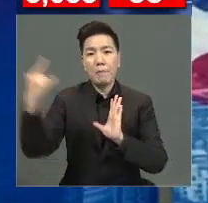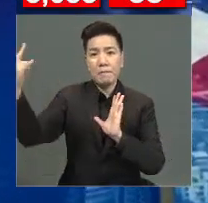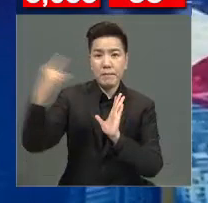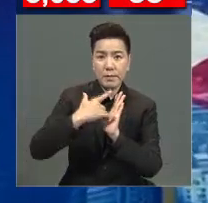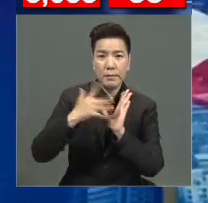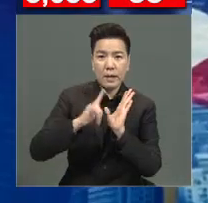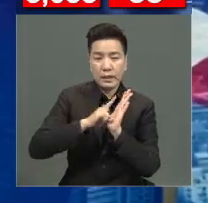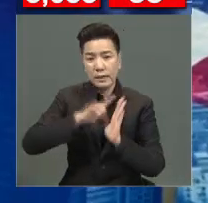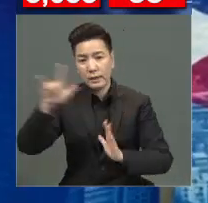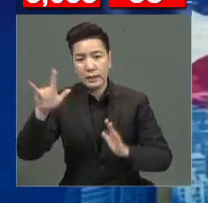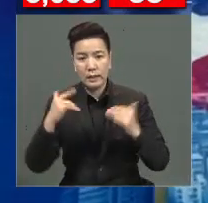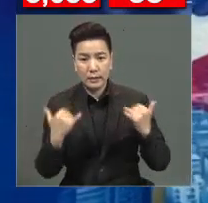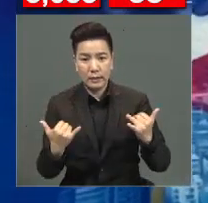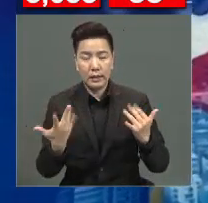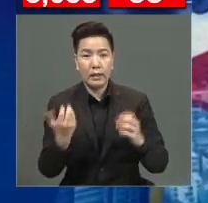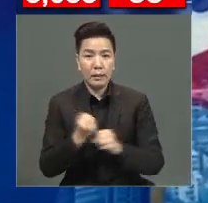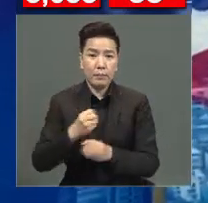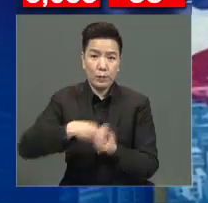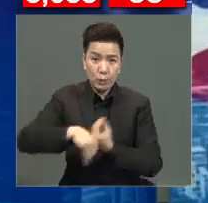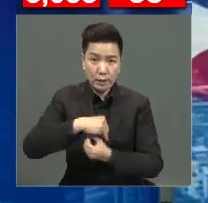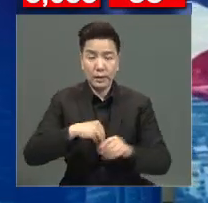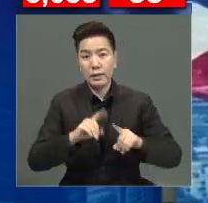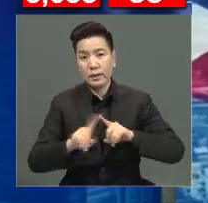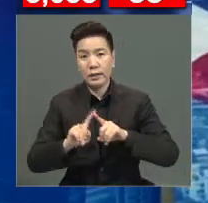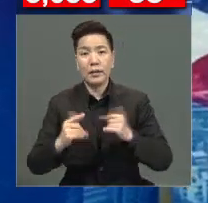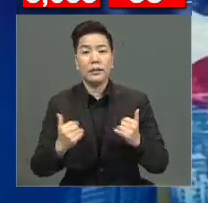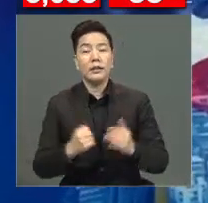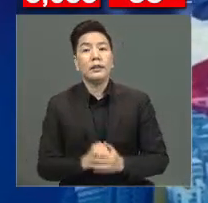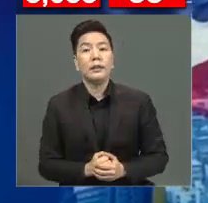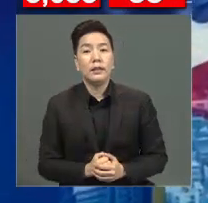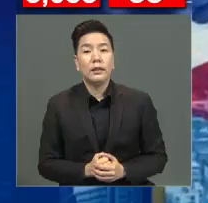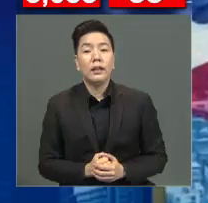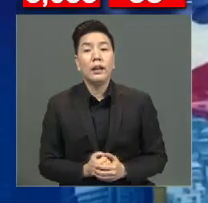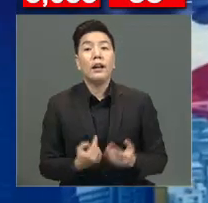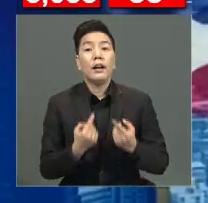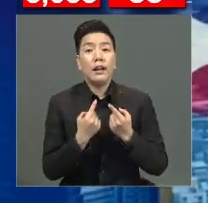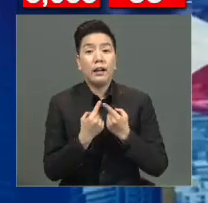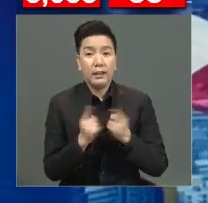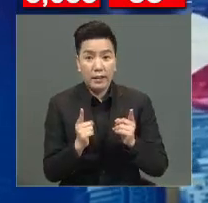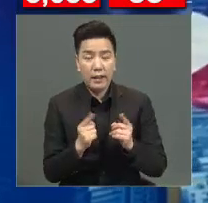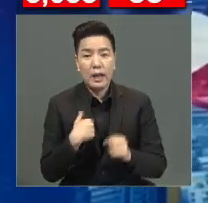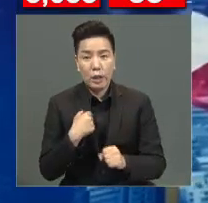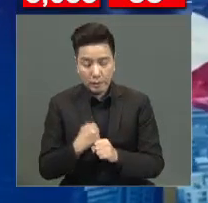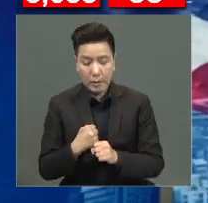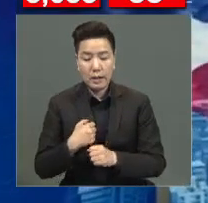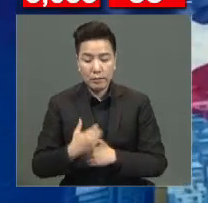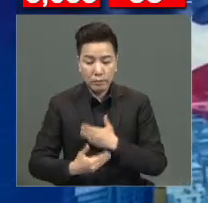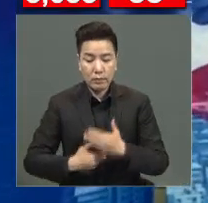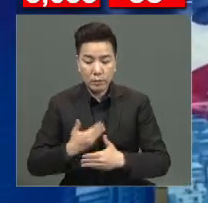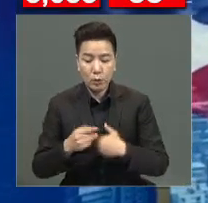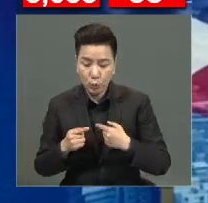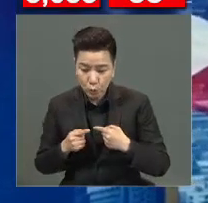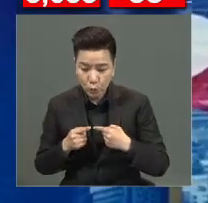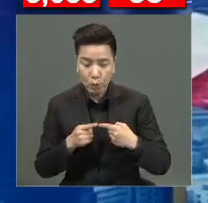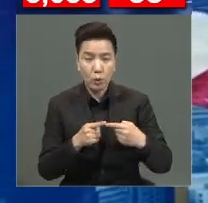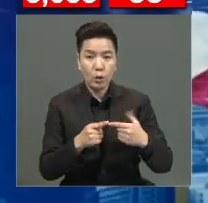จ้าหนี้ต่างๆธุรกิจต่างๆนะครับแต่แล้วก็ตามเราต้องมีการทำงานเชิงรุกต่อไปทุกวันข้างหน้าเ